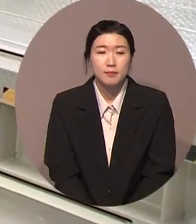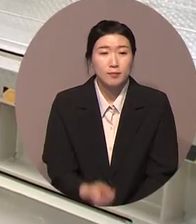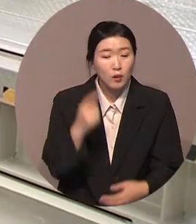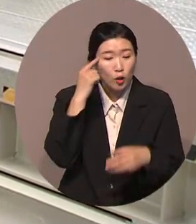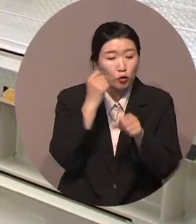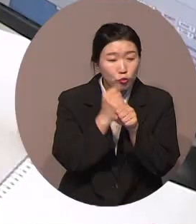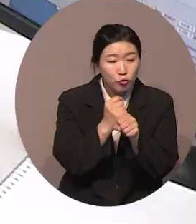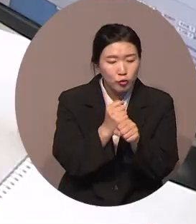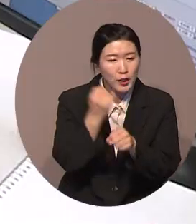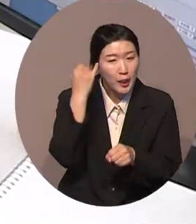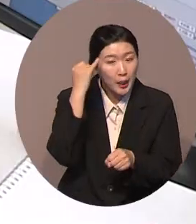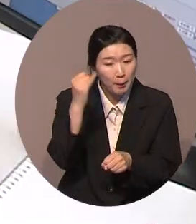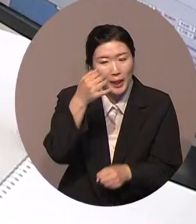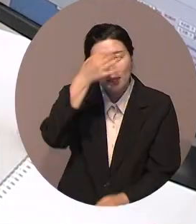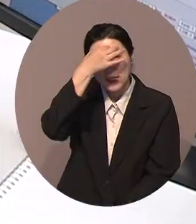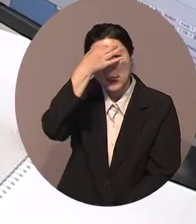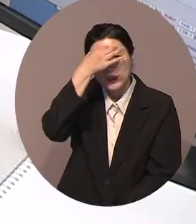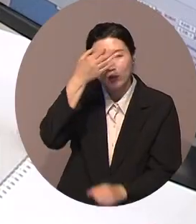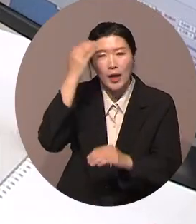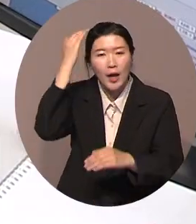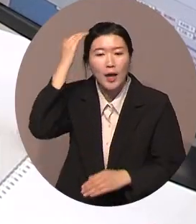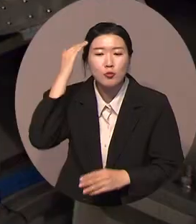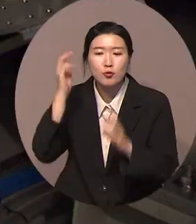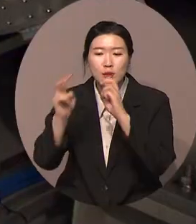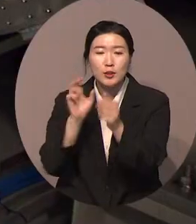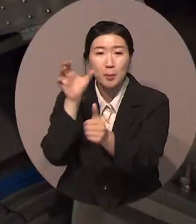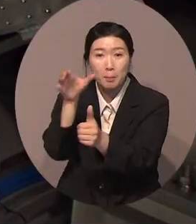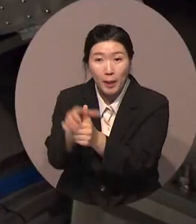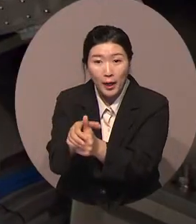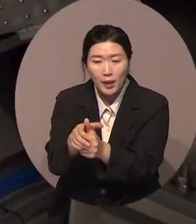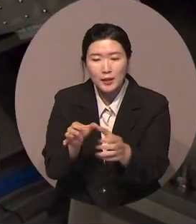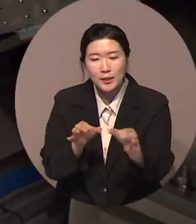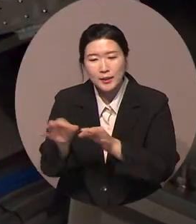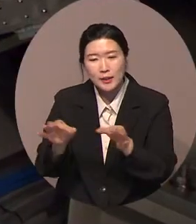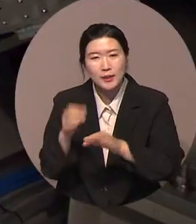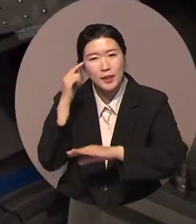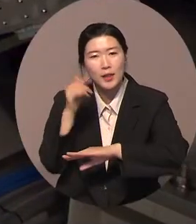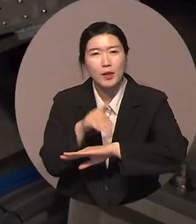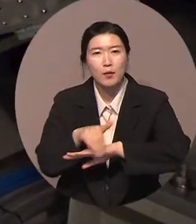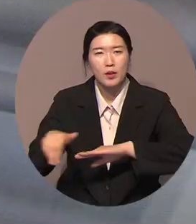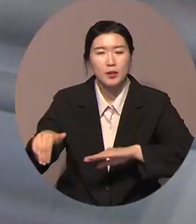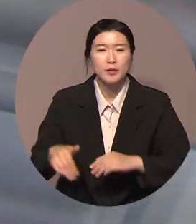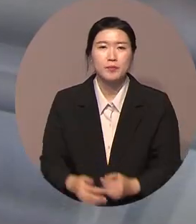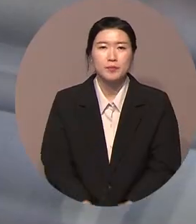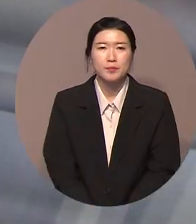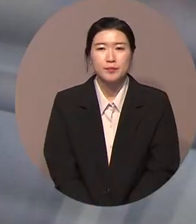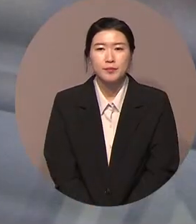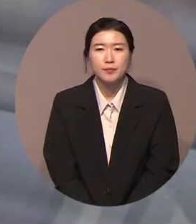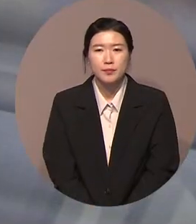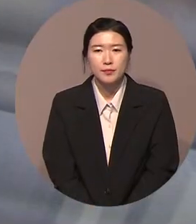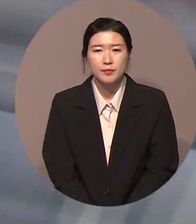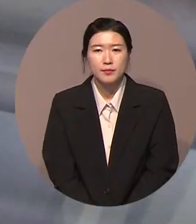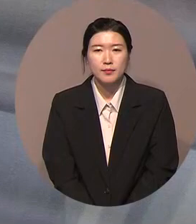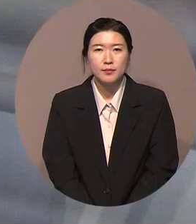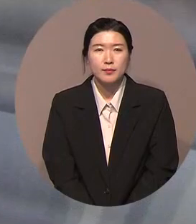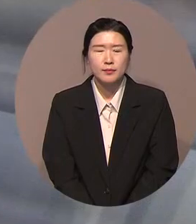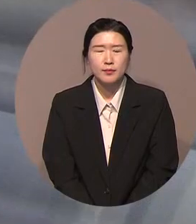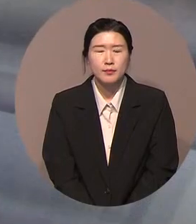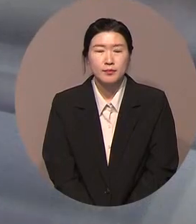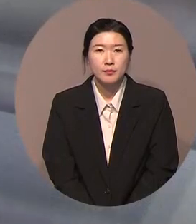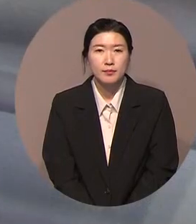연구팀은 이번에 개발한 기술을 국내 기업에 이전해 상용화에도 속도를 낼 계획입니다. MBC 뉴스 김유미입니다.